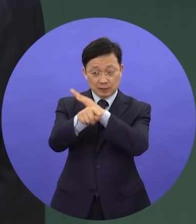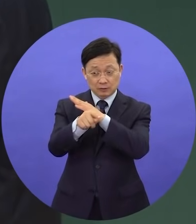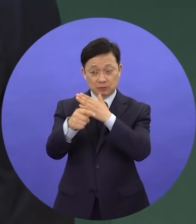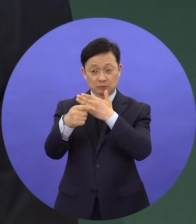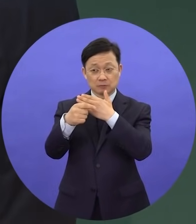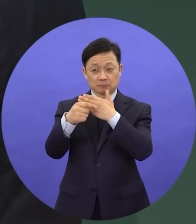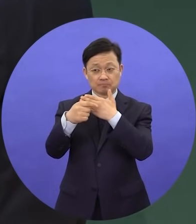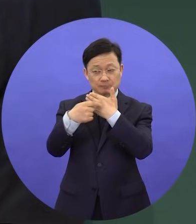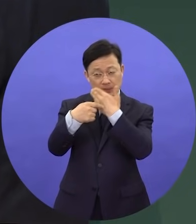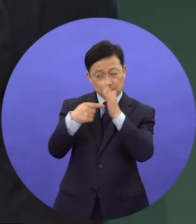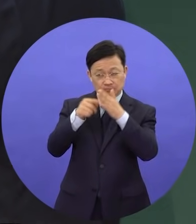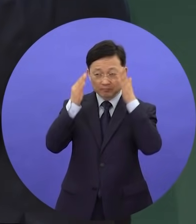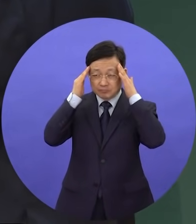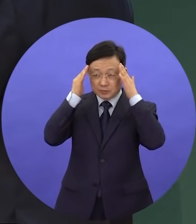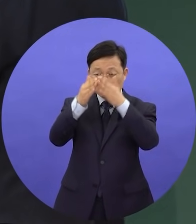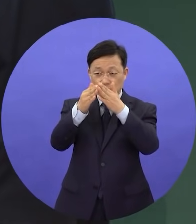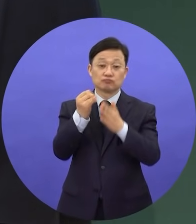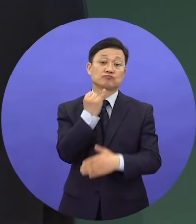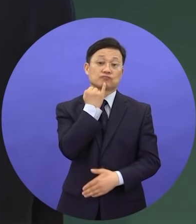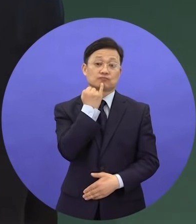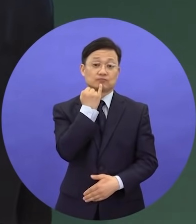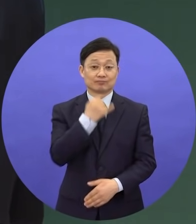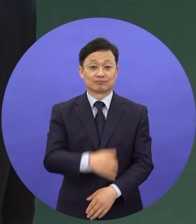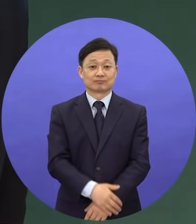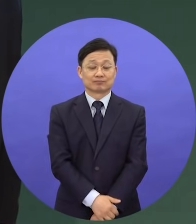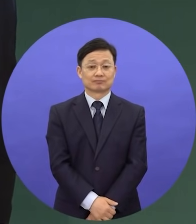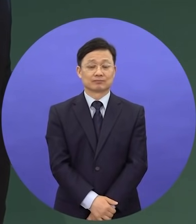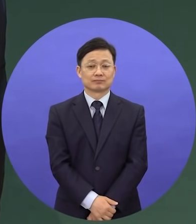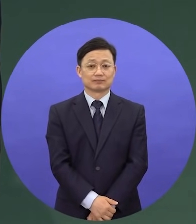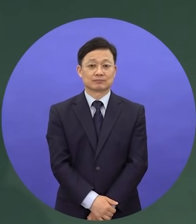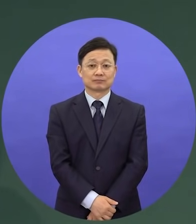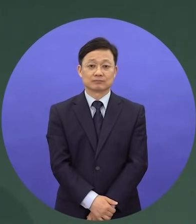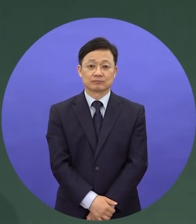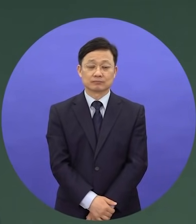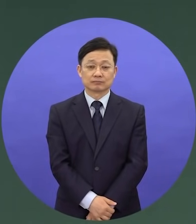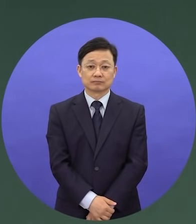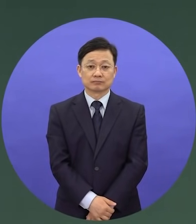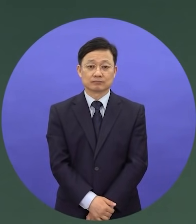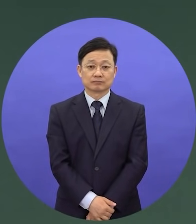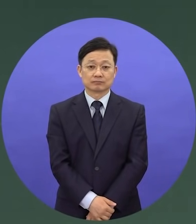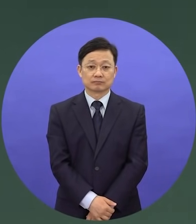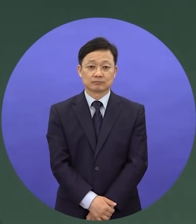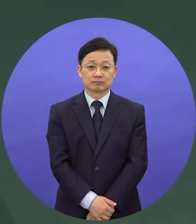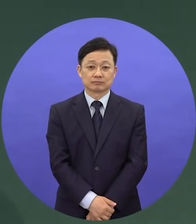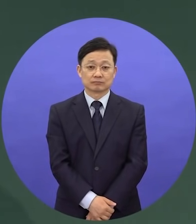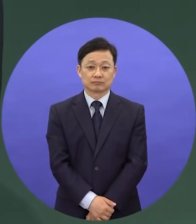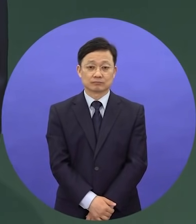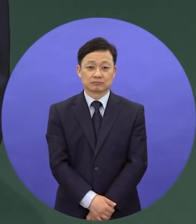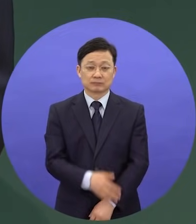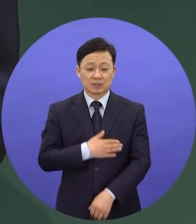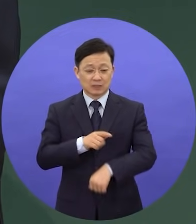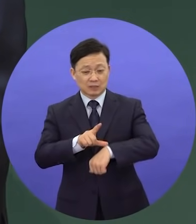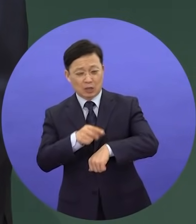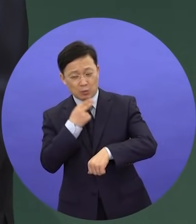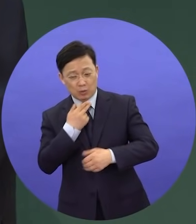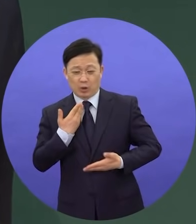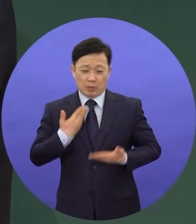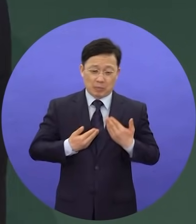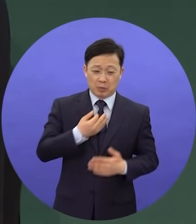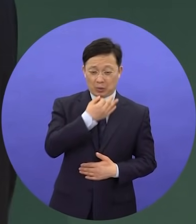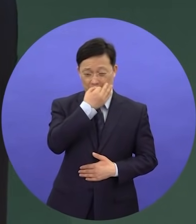좀 하시고요. And if you've got a lot of time on your hands, then you can even go to church to concentrate. 뭐 나는 막 그냥 힘도 없고 쉬고 시간도 막 그렇게